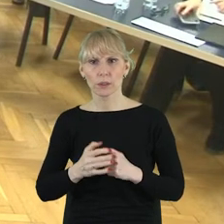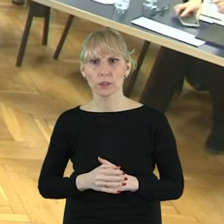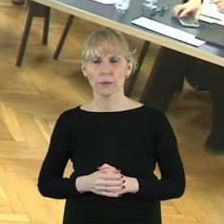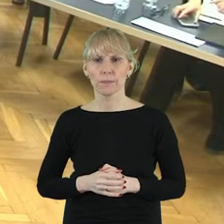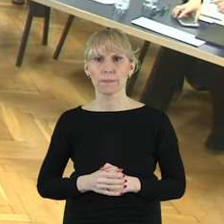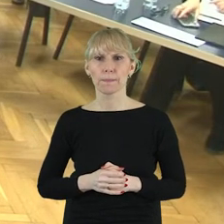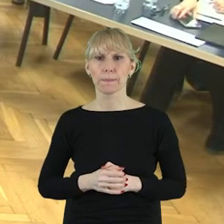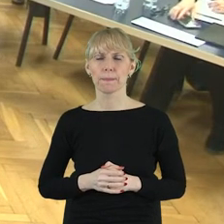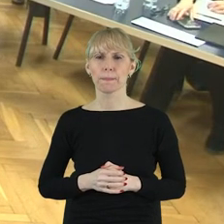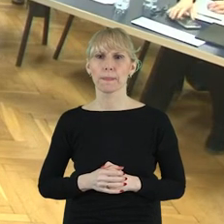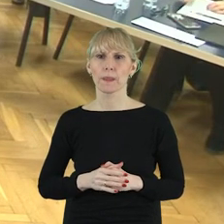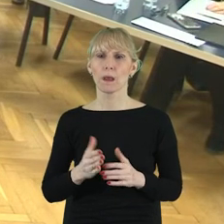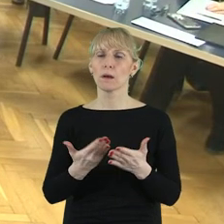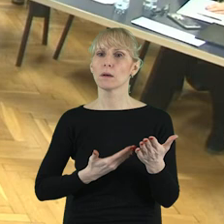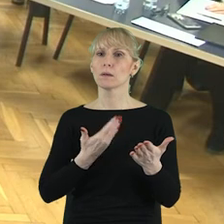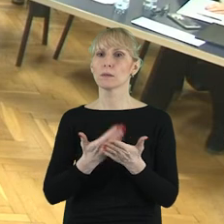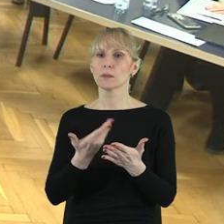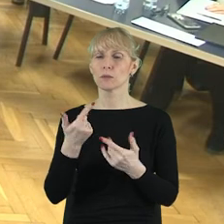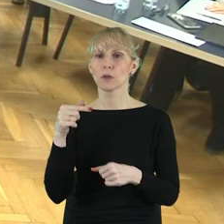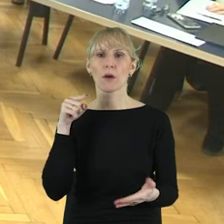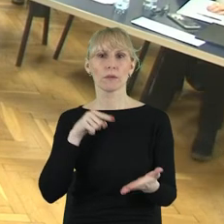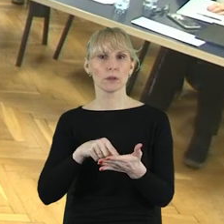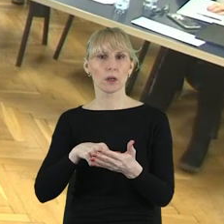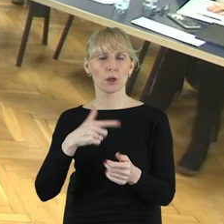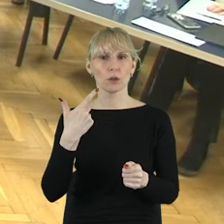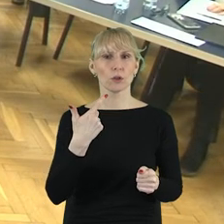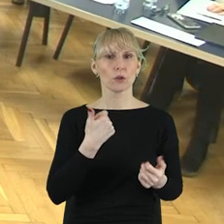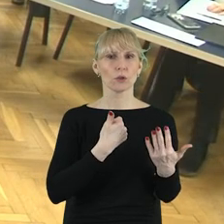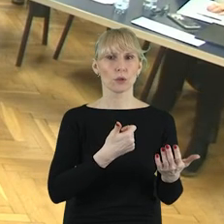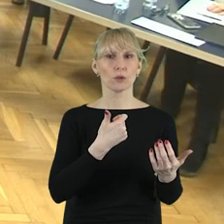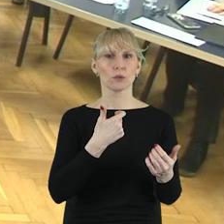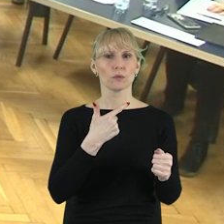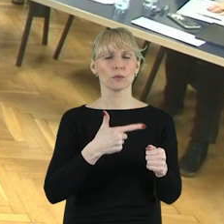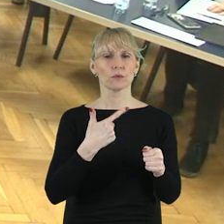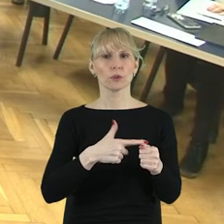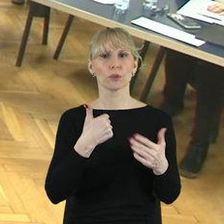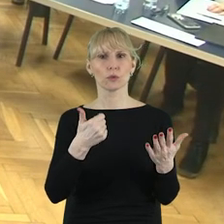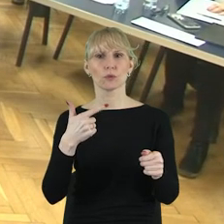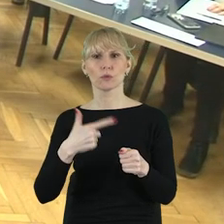LIDER. Przedmiotowy nabór przewidziany jest w terminie 6-29 kwietnia